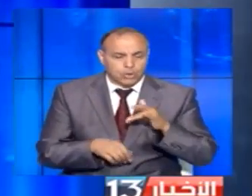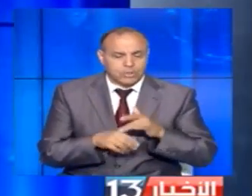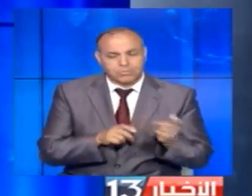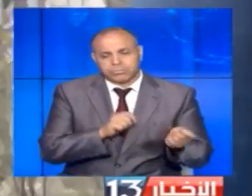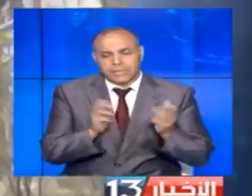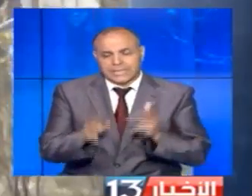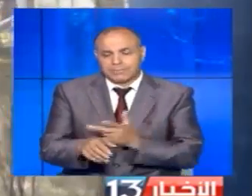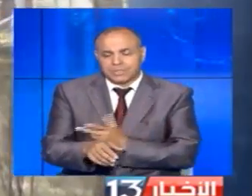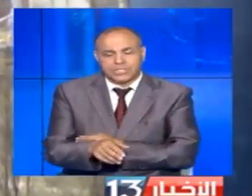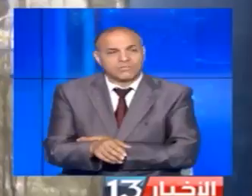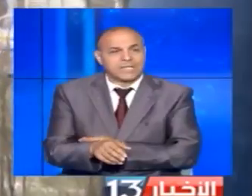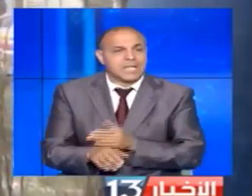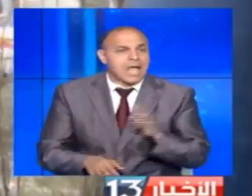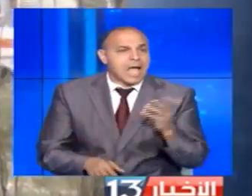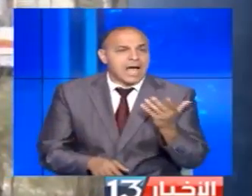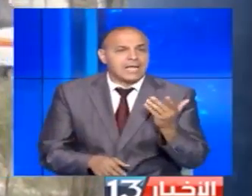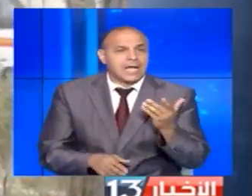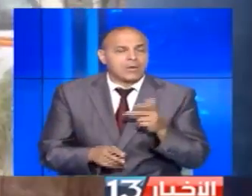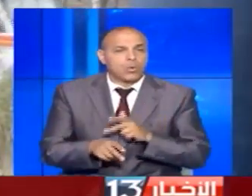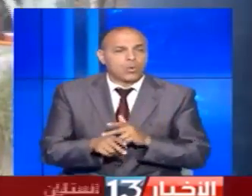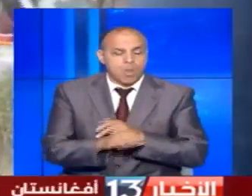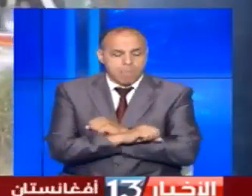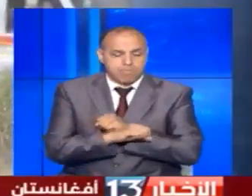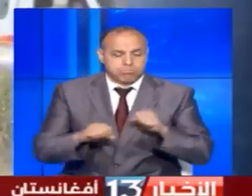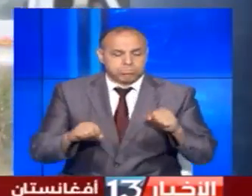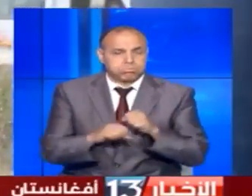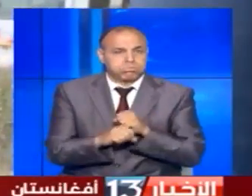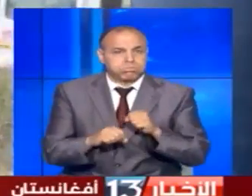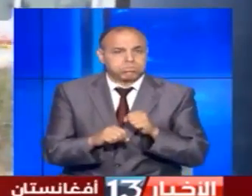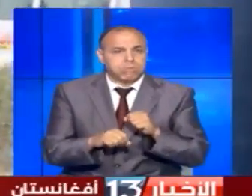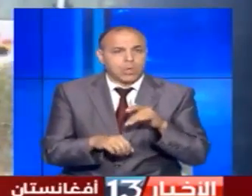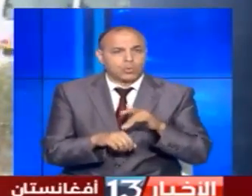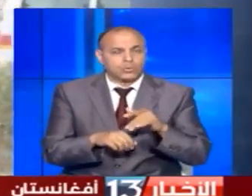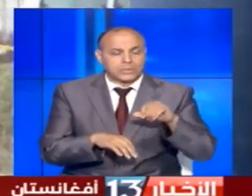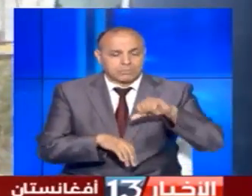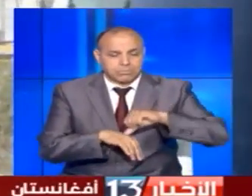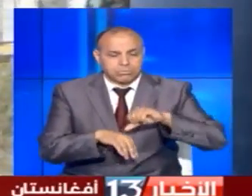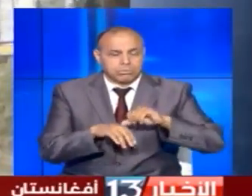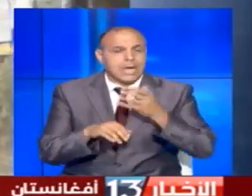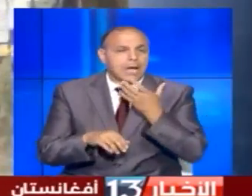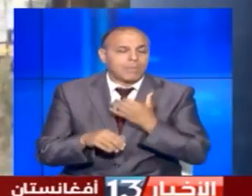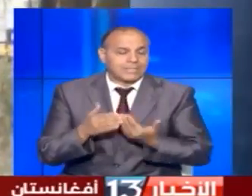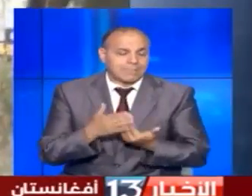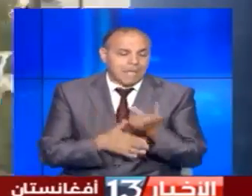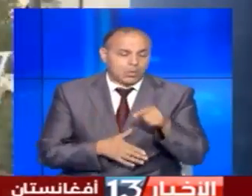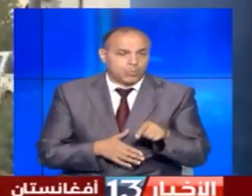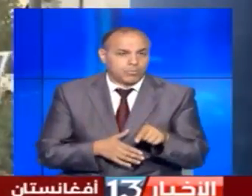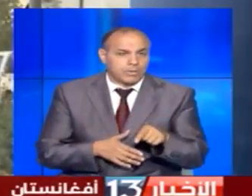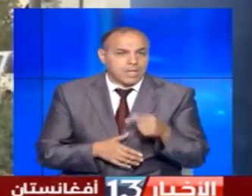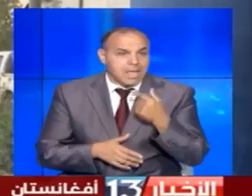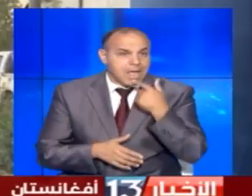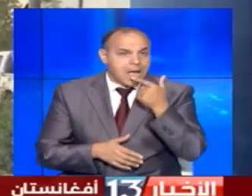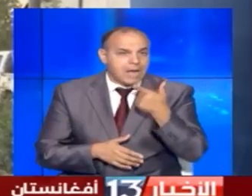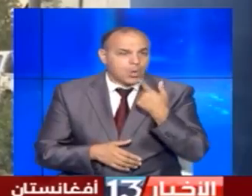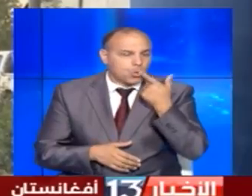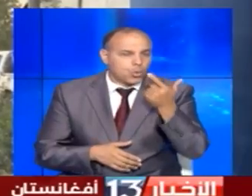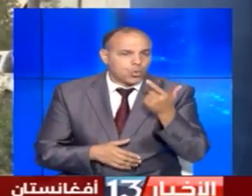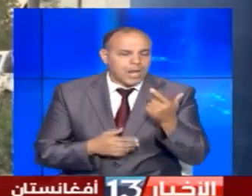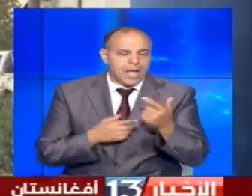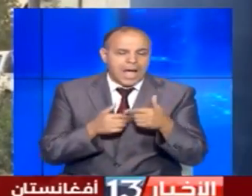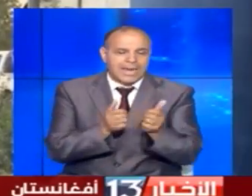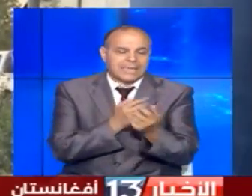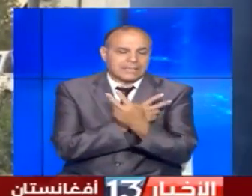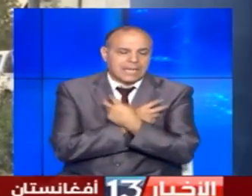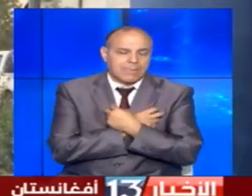إلى المستشفيات نتيجة انفجار قوي هز العاصمة كابول صباح اليوم. هذا وأعلنت حركة